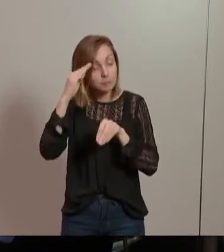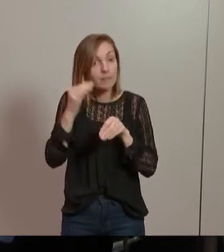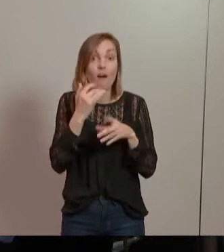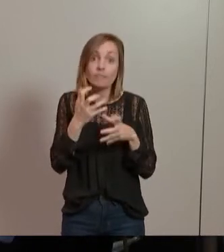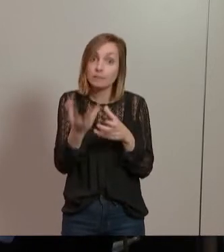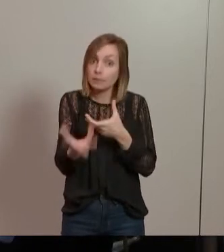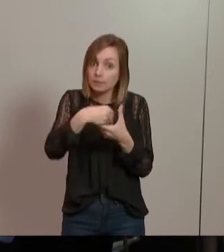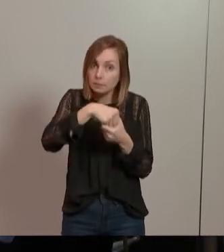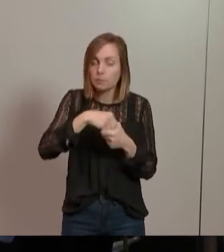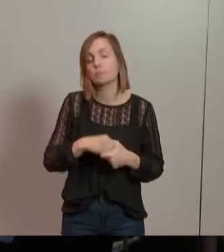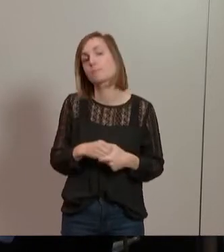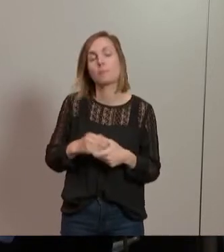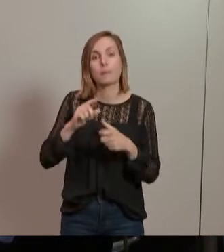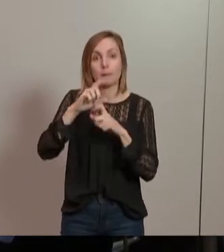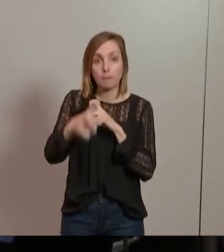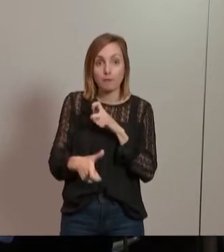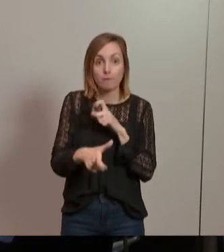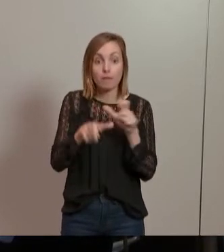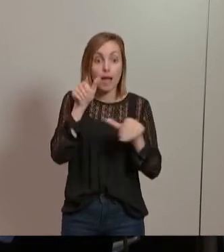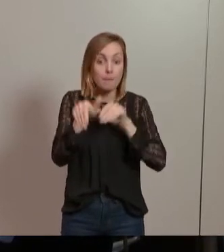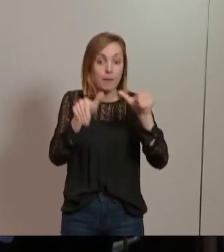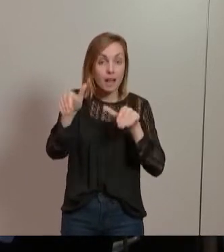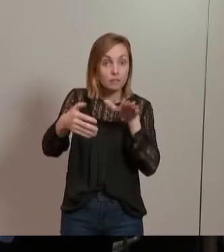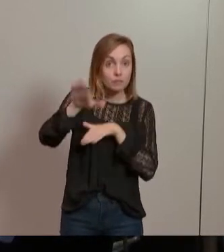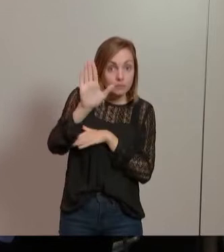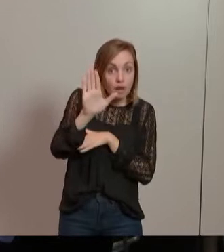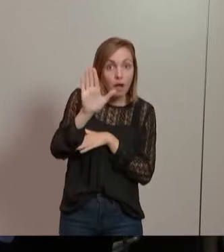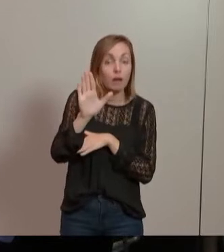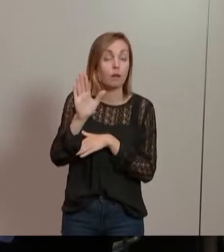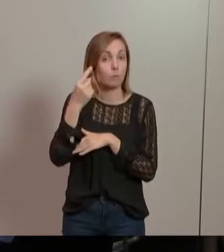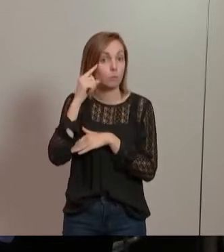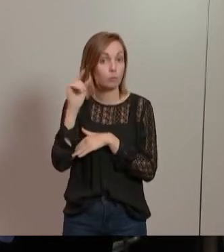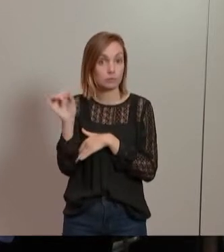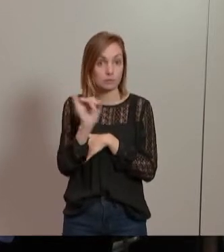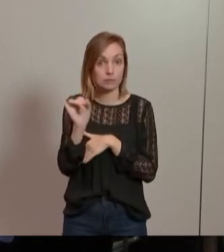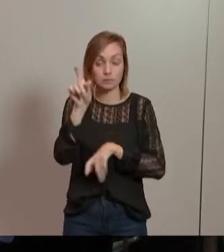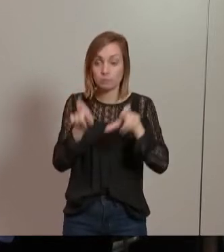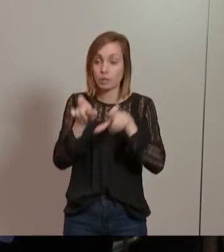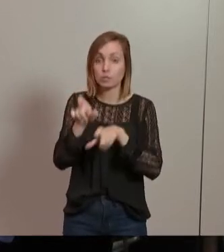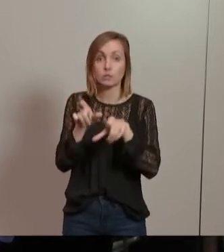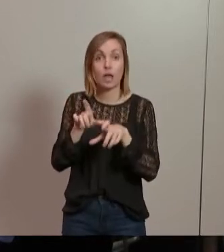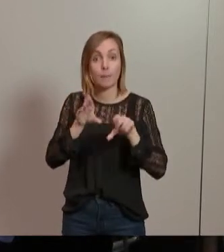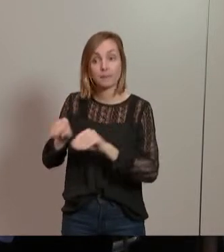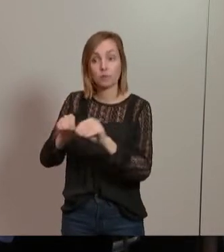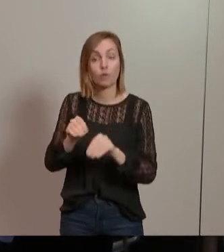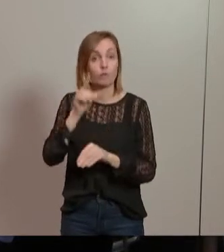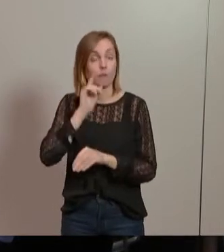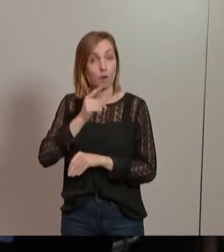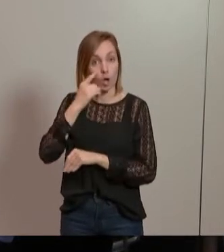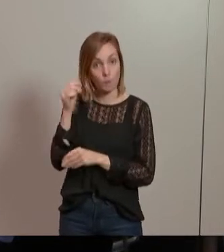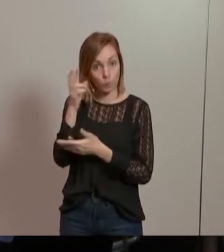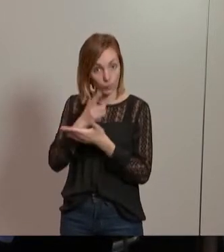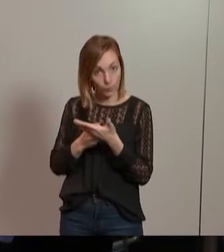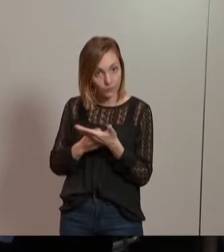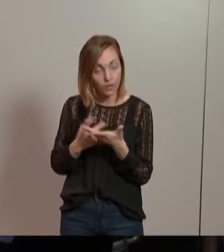participation. Ensuite, il y a eu un appel à candidature qui a été lancé à destination de toutes les roséennes et de tous les roséens via une